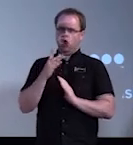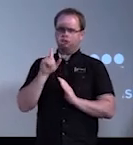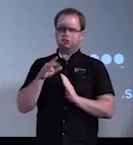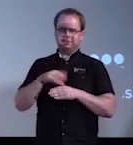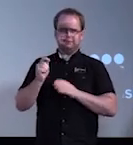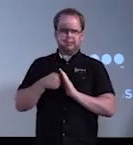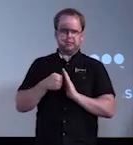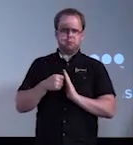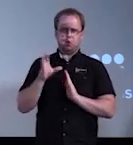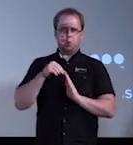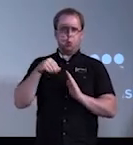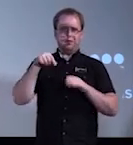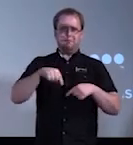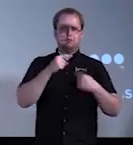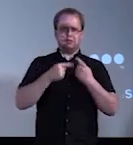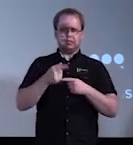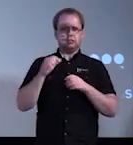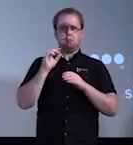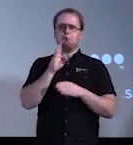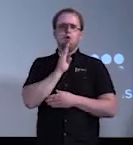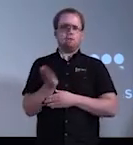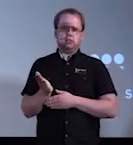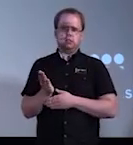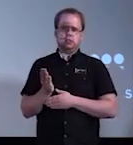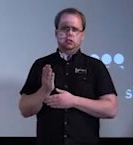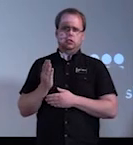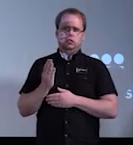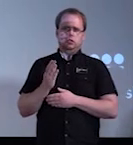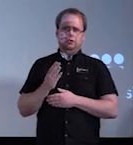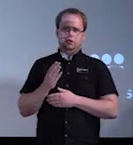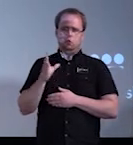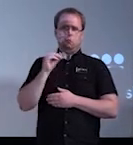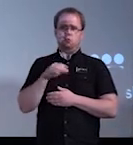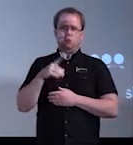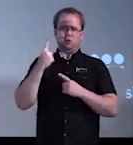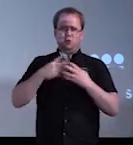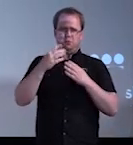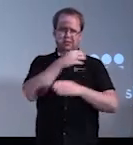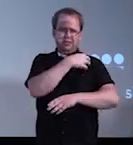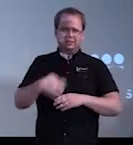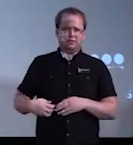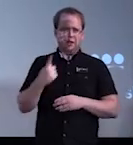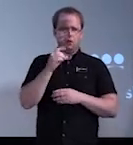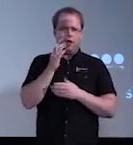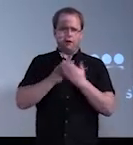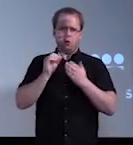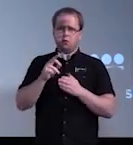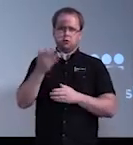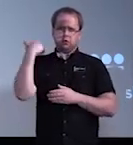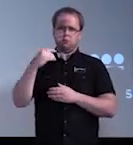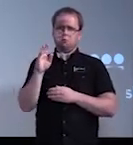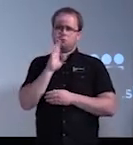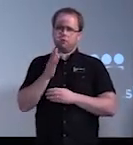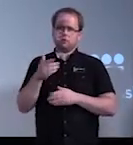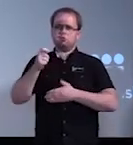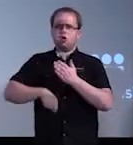inte varit där. Då hade inte den här processen inletts av den förra kulturministern för 1,5 år sedan. Så det är liksom själva grunden, ingången. Men jag,